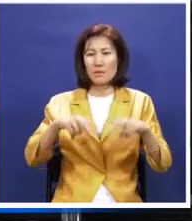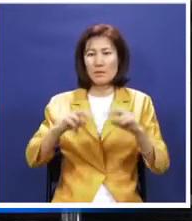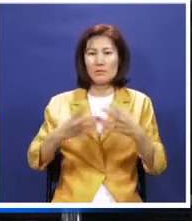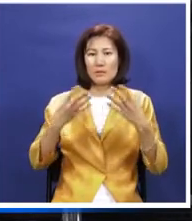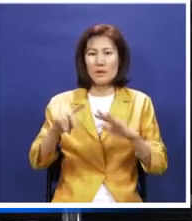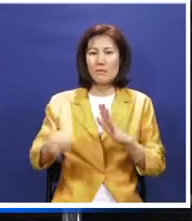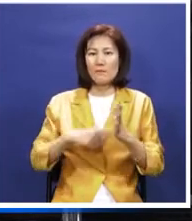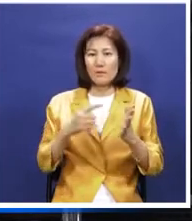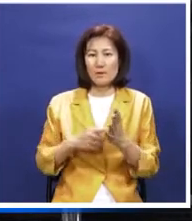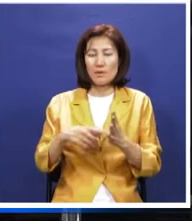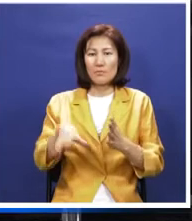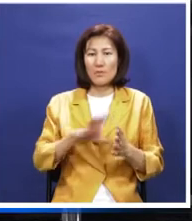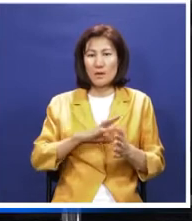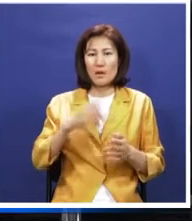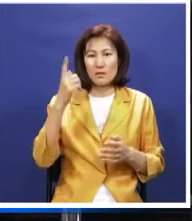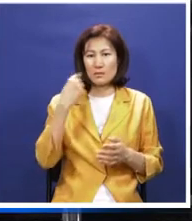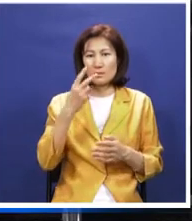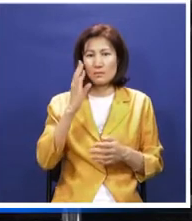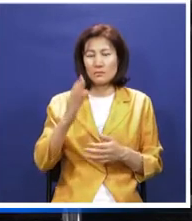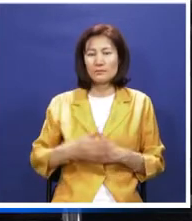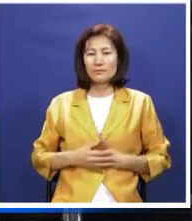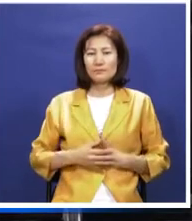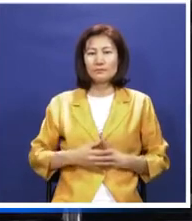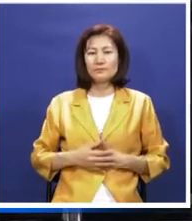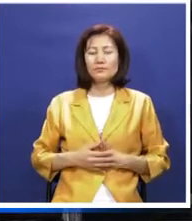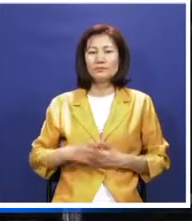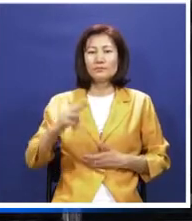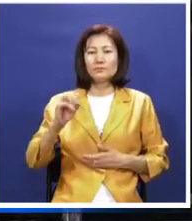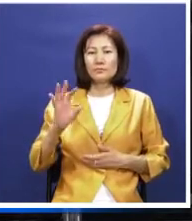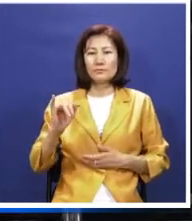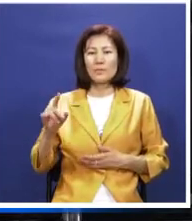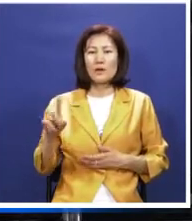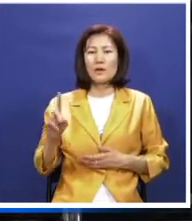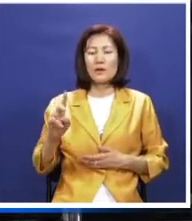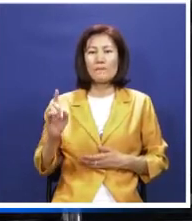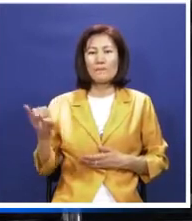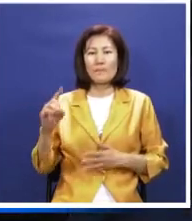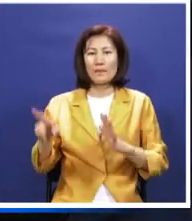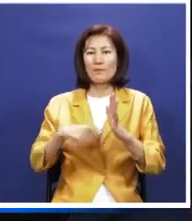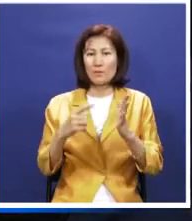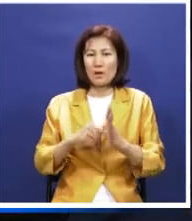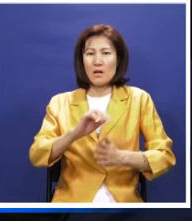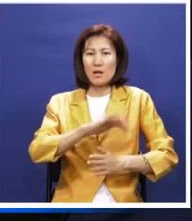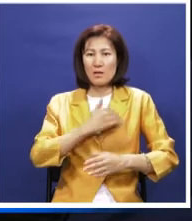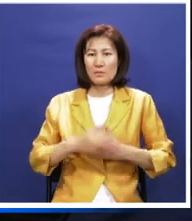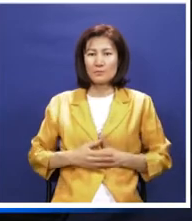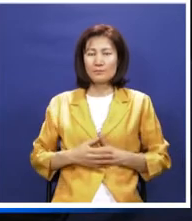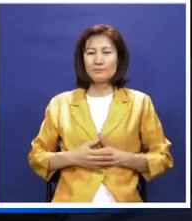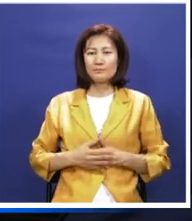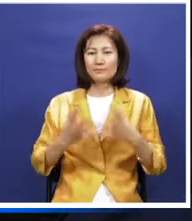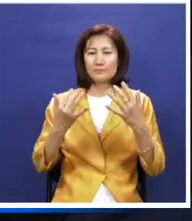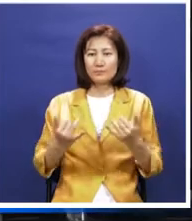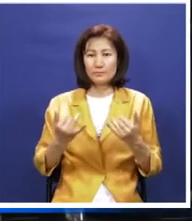поставим вопросы. Я, перед, поймете, перед почему. Компетентными органами. Почему не получается? Какой вопрос хотите задать? Вот смотри. Они какой год наш вот